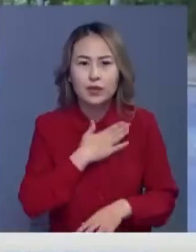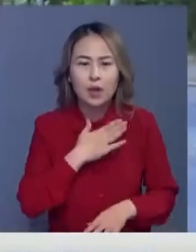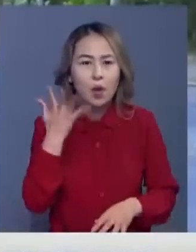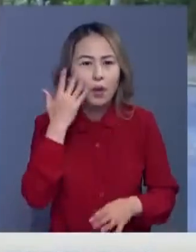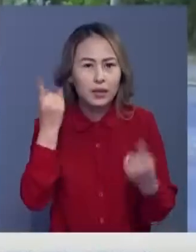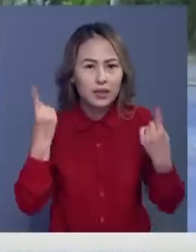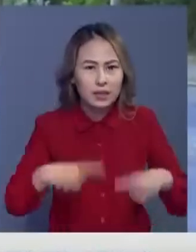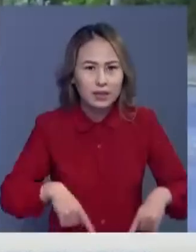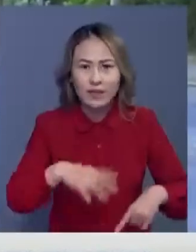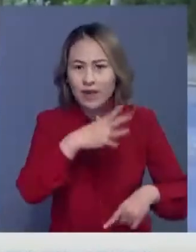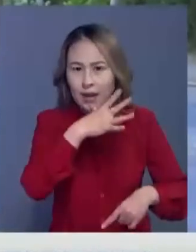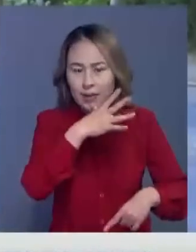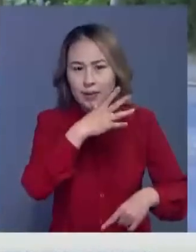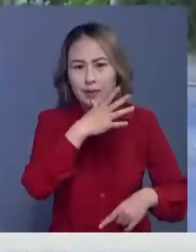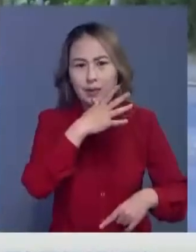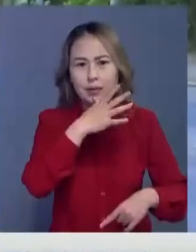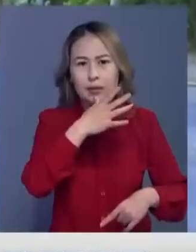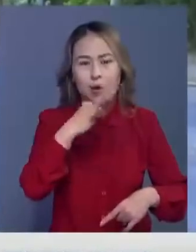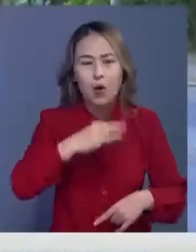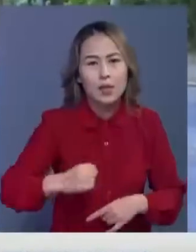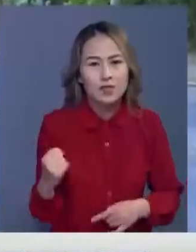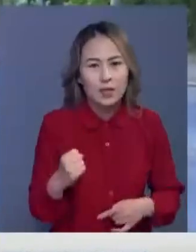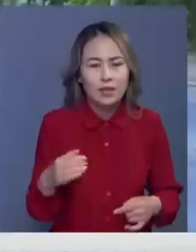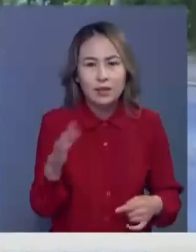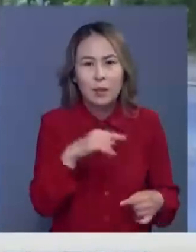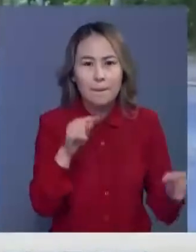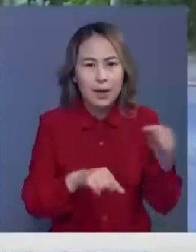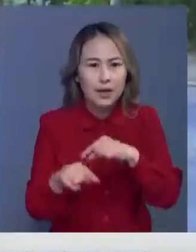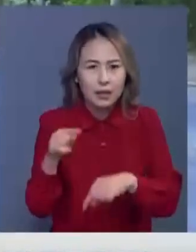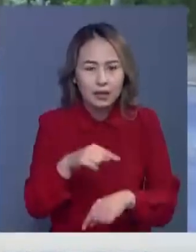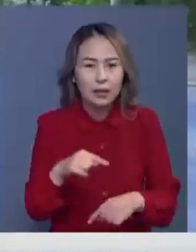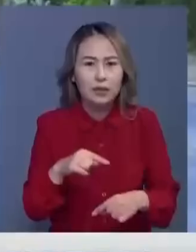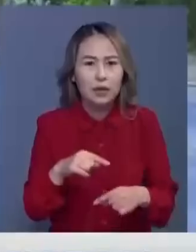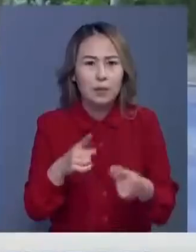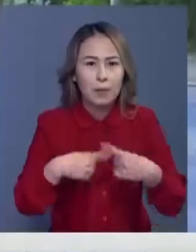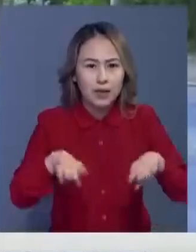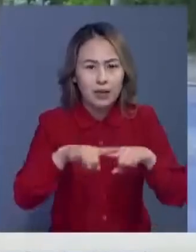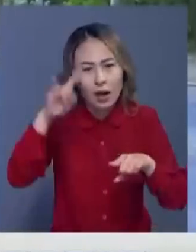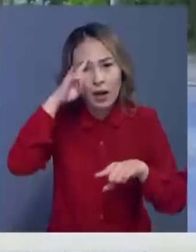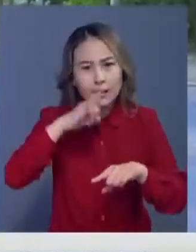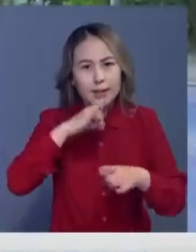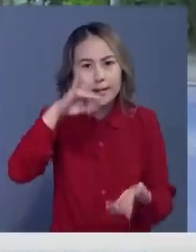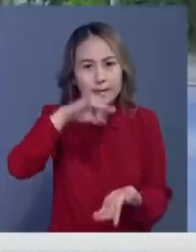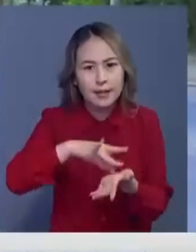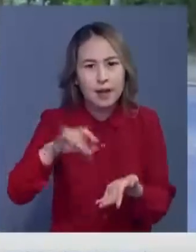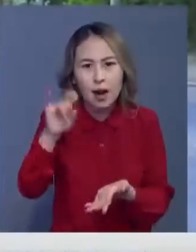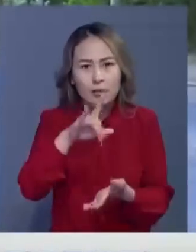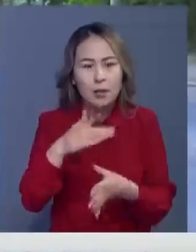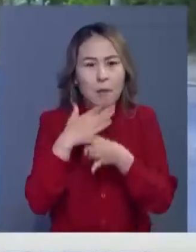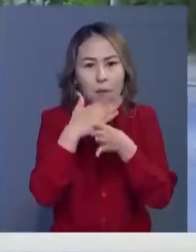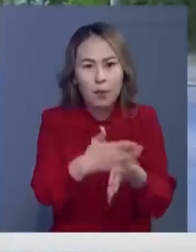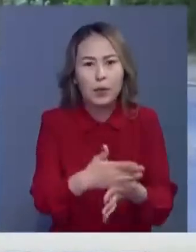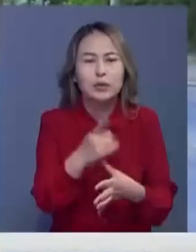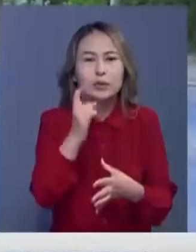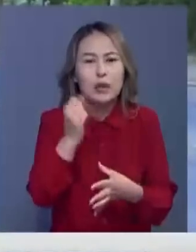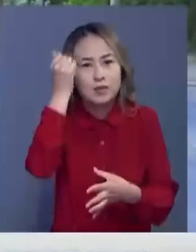дағдарыс кезіндегі аймақтық серіктестік туралы сұрағымызға ұйымының басшылары Қазақстанға, Орталық Азияға көмек көрсеткен